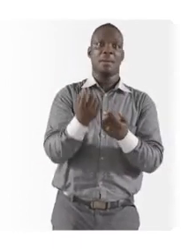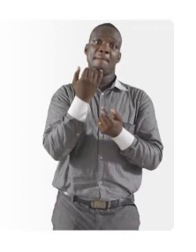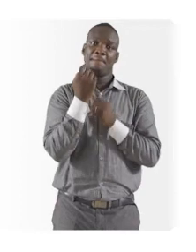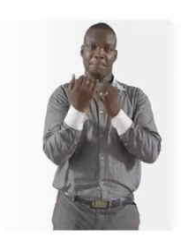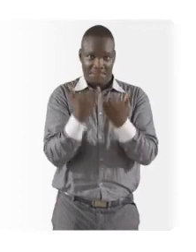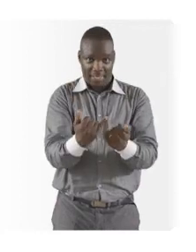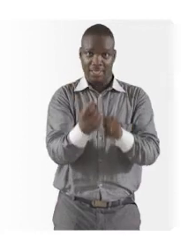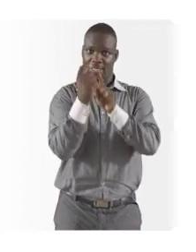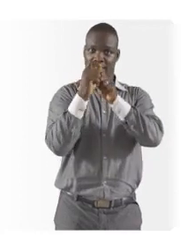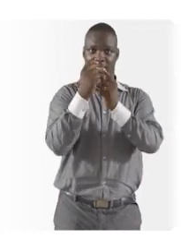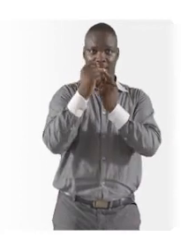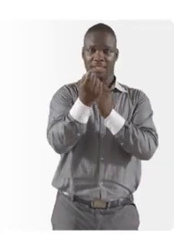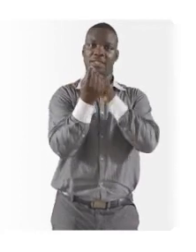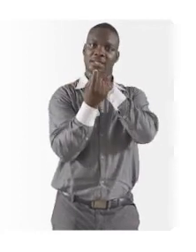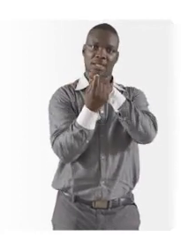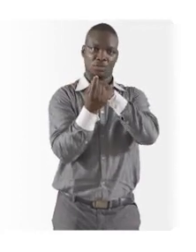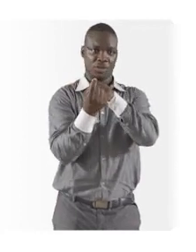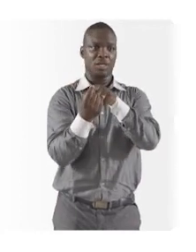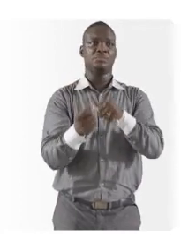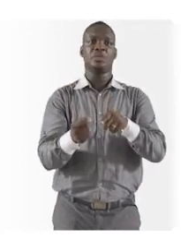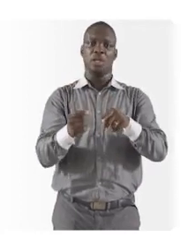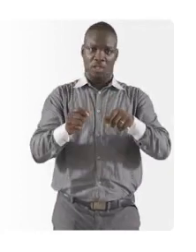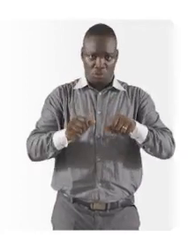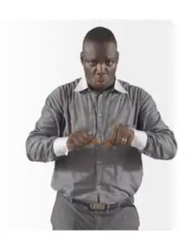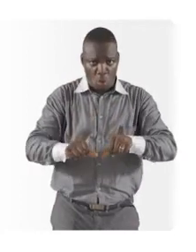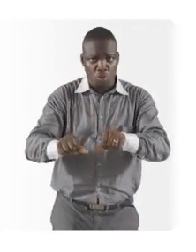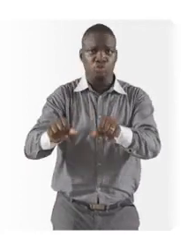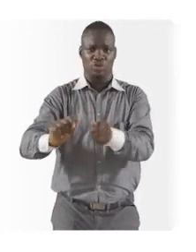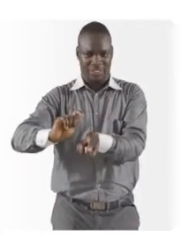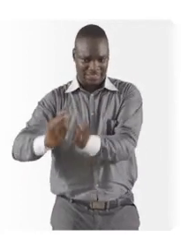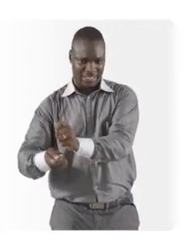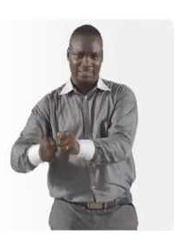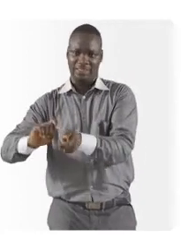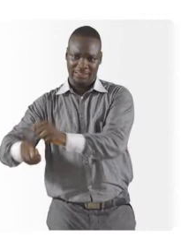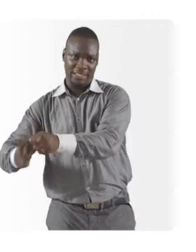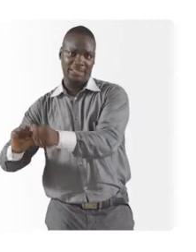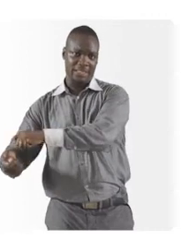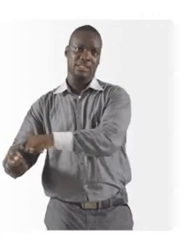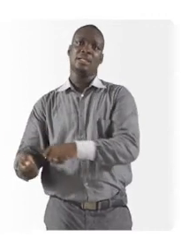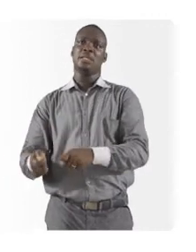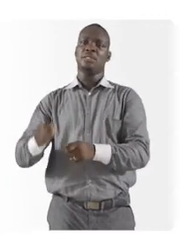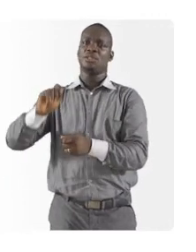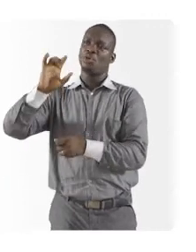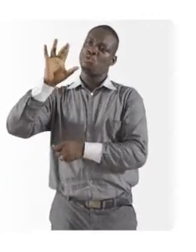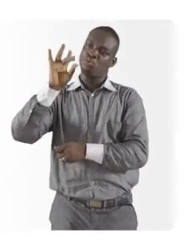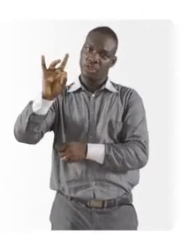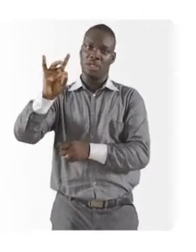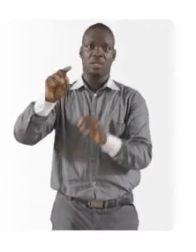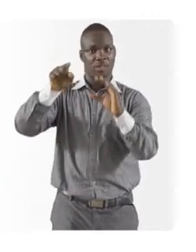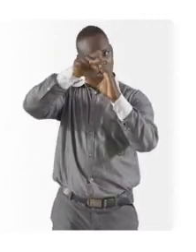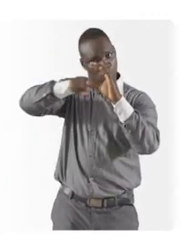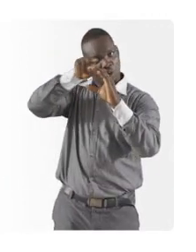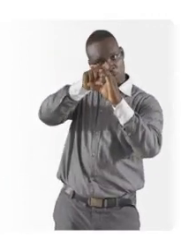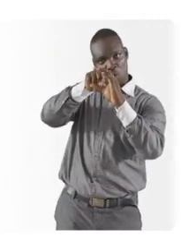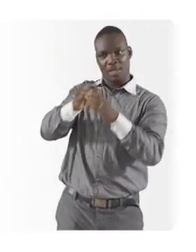la mégaspore subit 3 mitoses successives pour donner 8 noyaux répartis en